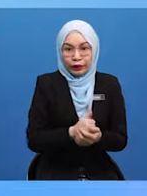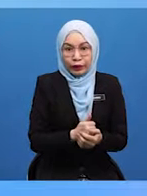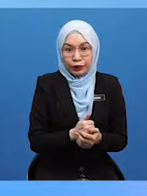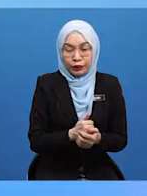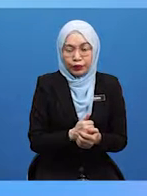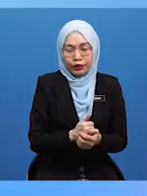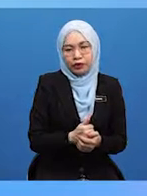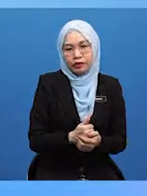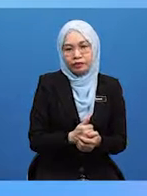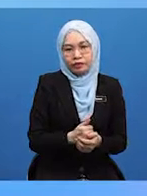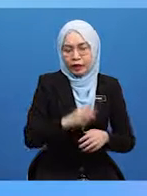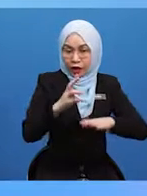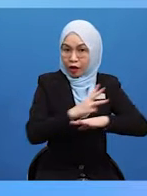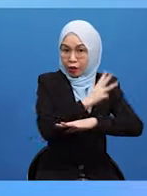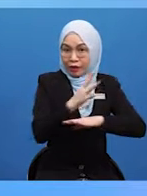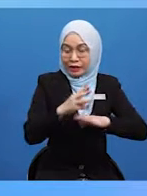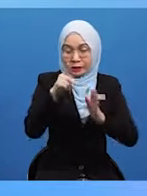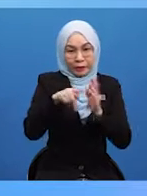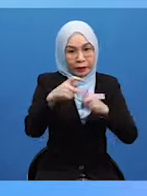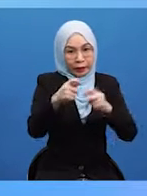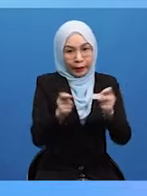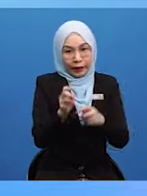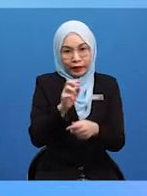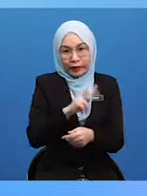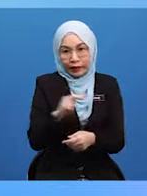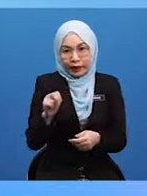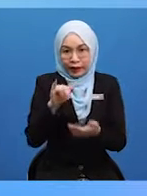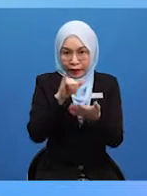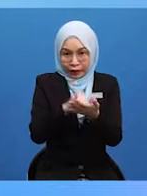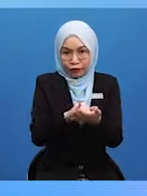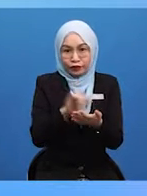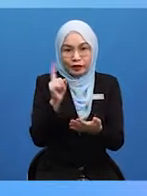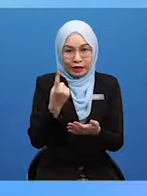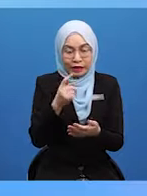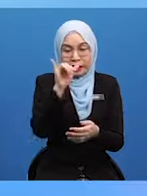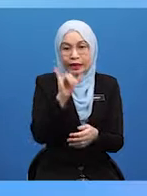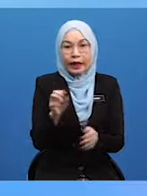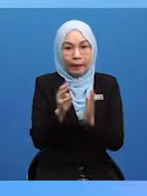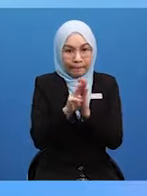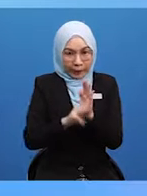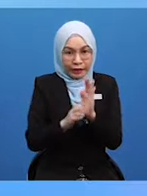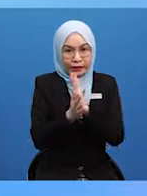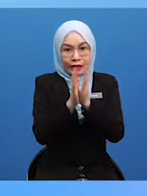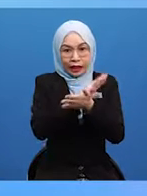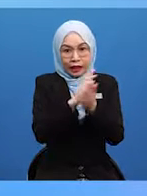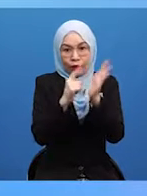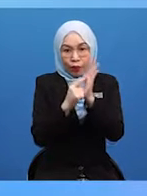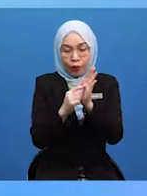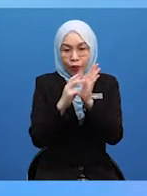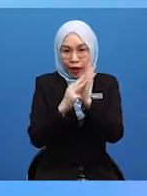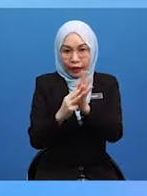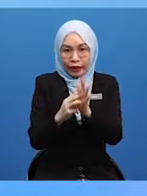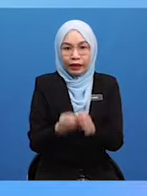rumah atau penggawa yang menjadi wakil kepada kerajaan dan